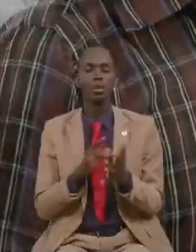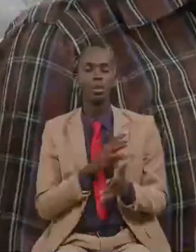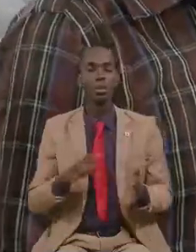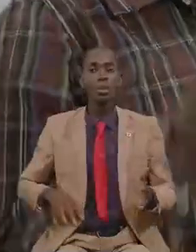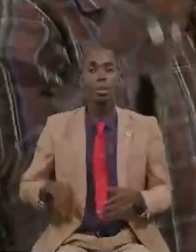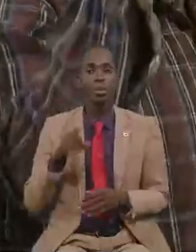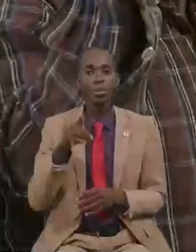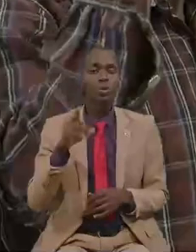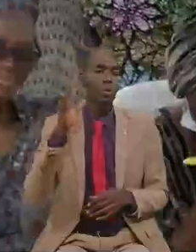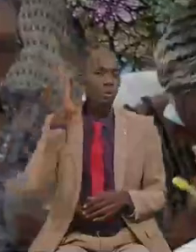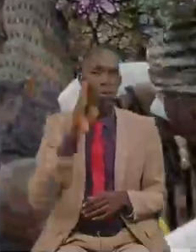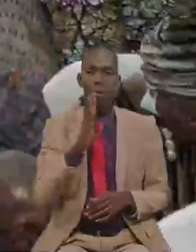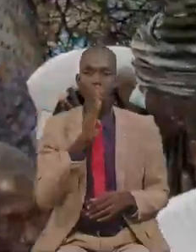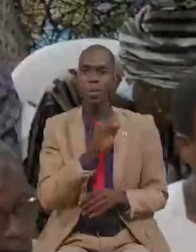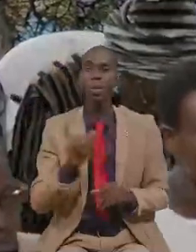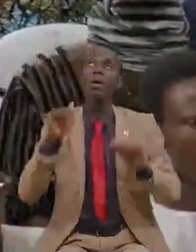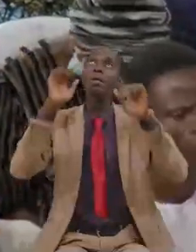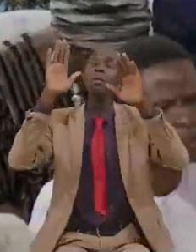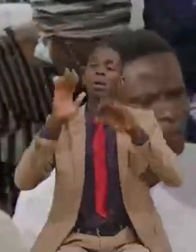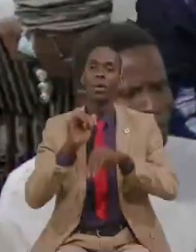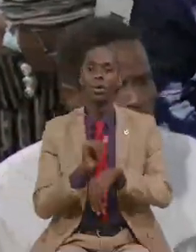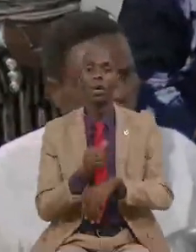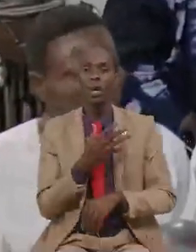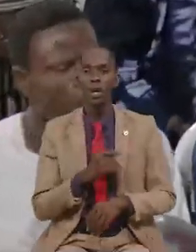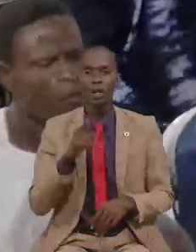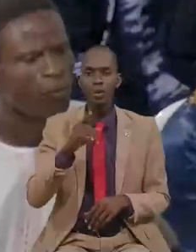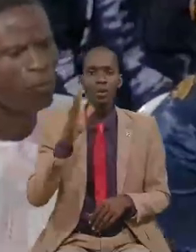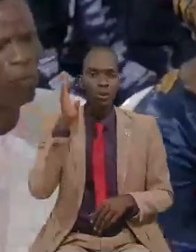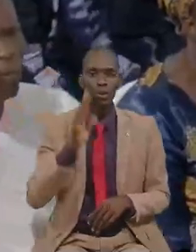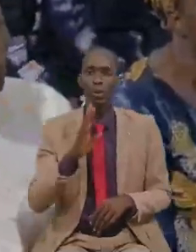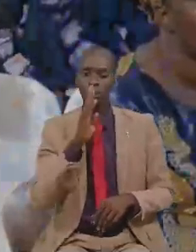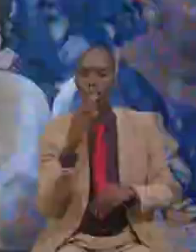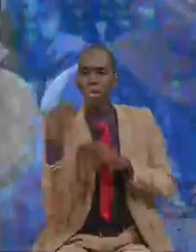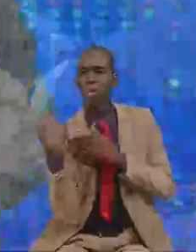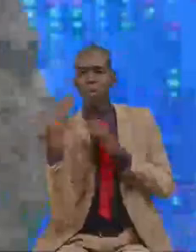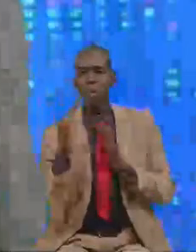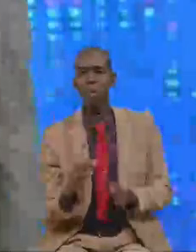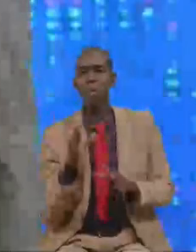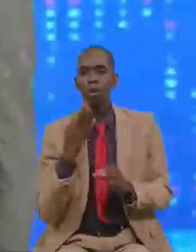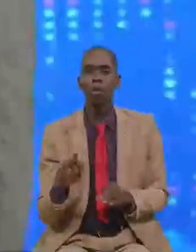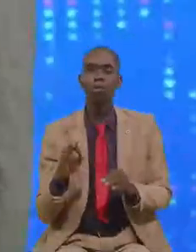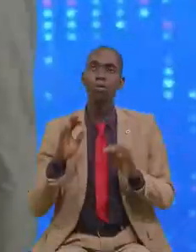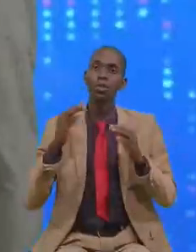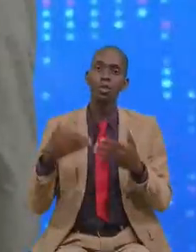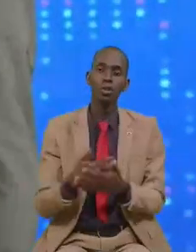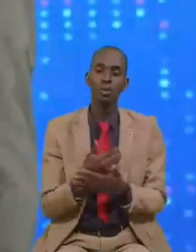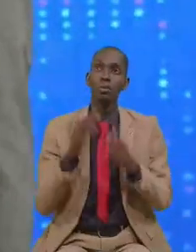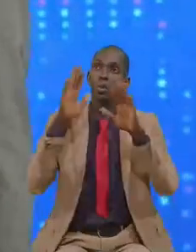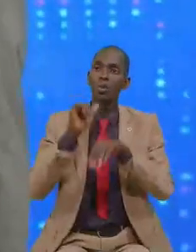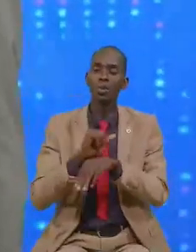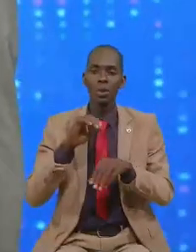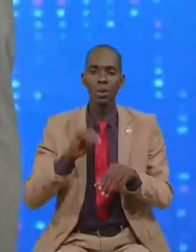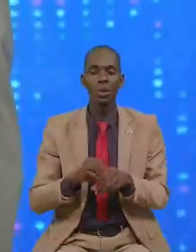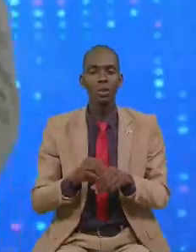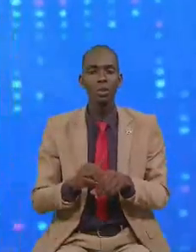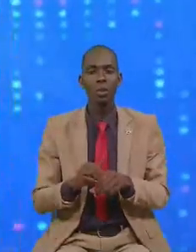un miracle. Et tu seras quelqu'un, un porteur de miracles, de nouvelles vies pour d'autres